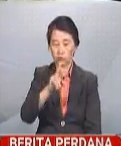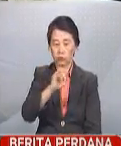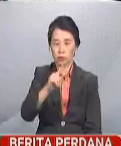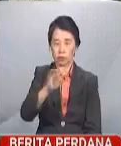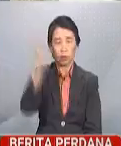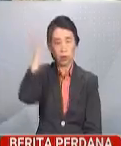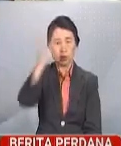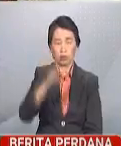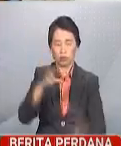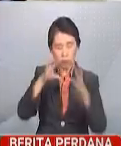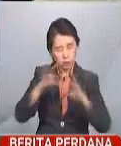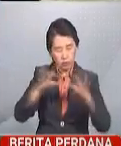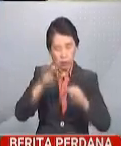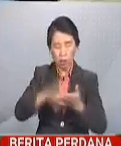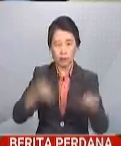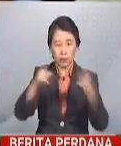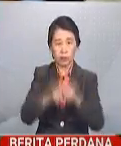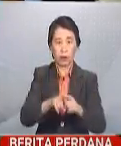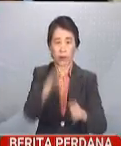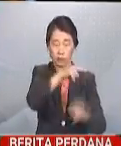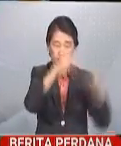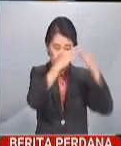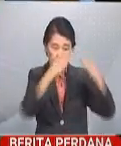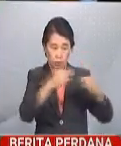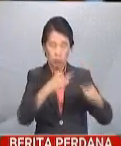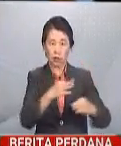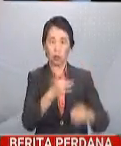tidak pernah menceritakan apa yang berlaku di pavilion serta